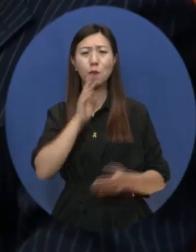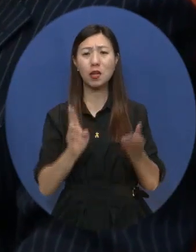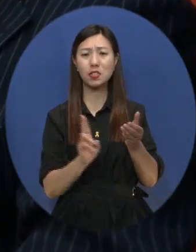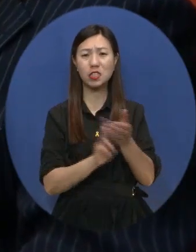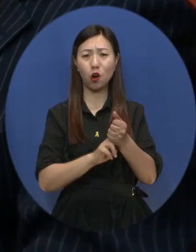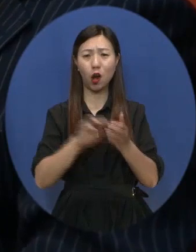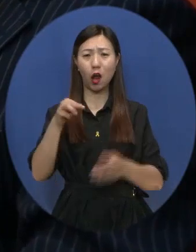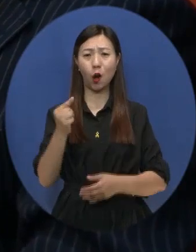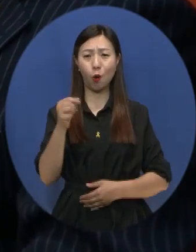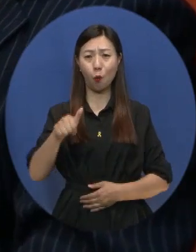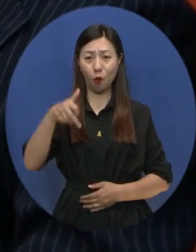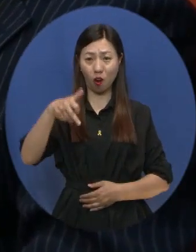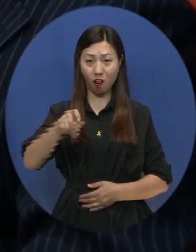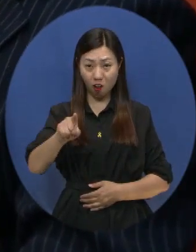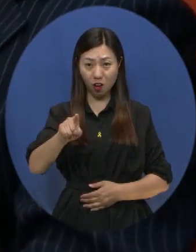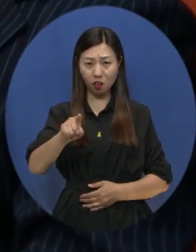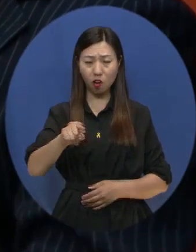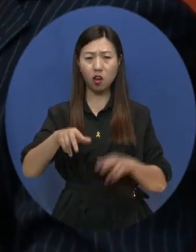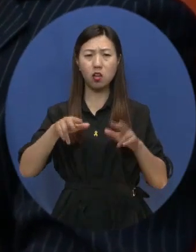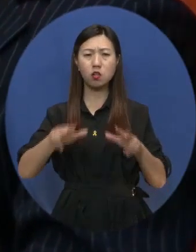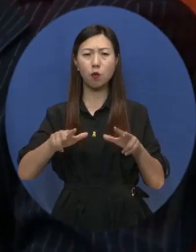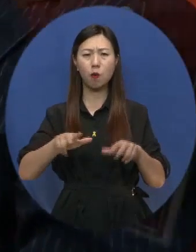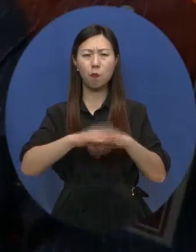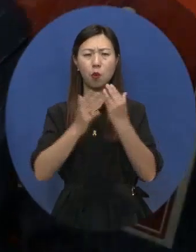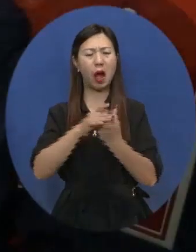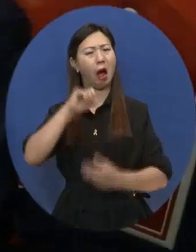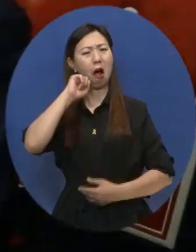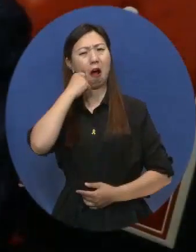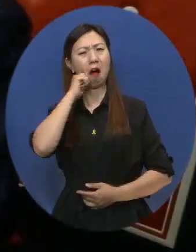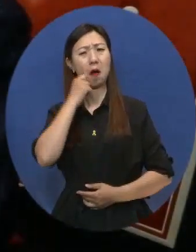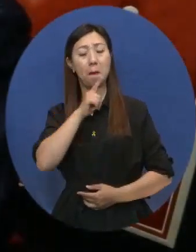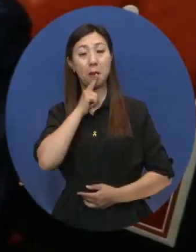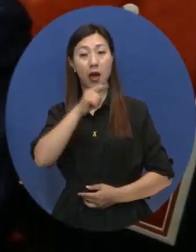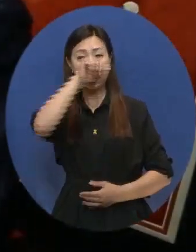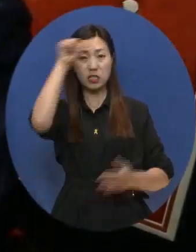모두가 불가능하다고 했지만 인생의 기적을 보여준 사나이.